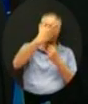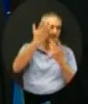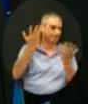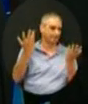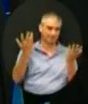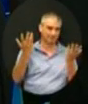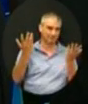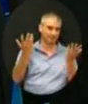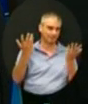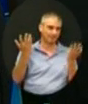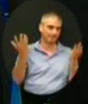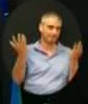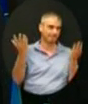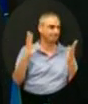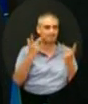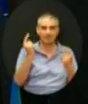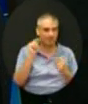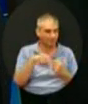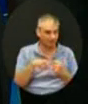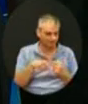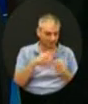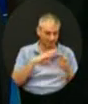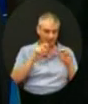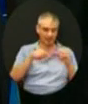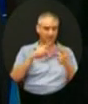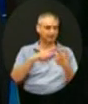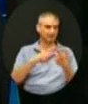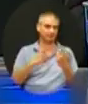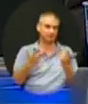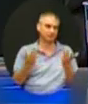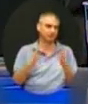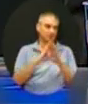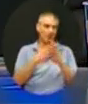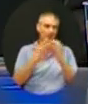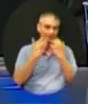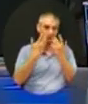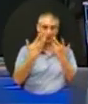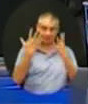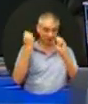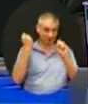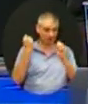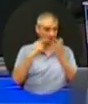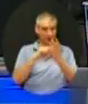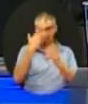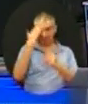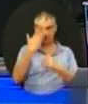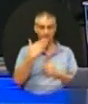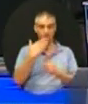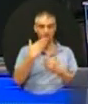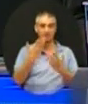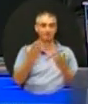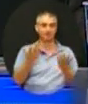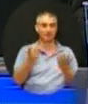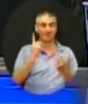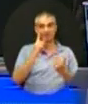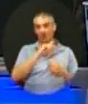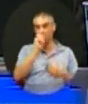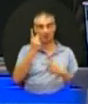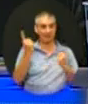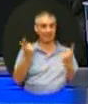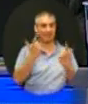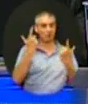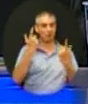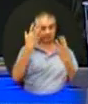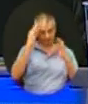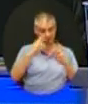מאיפה שאנחנו מדברים לאן הם באים הם באים לכנסת אז לכן כל הסיפור הזה שאין שגרירויות כי הם לא מכירים בירושלים אבל כל האירועים